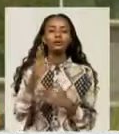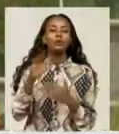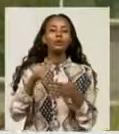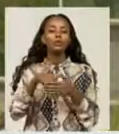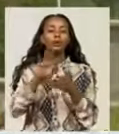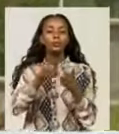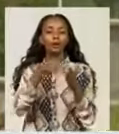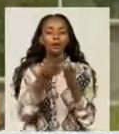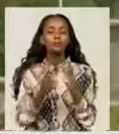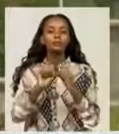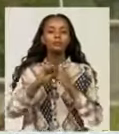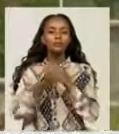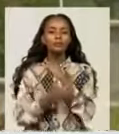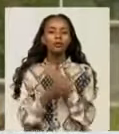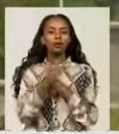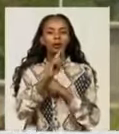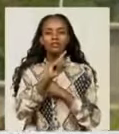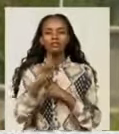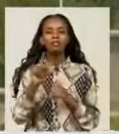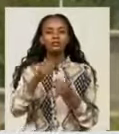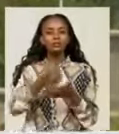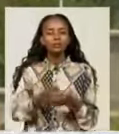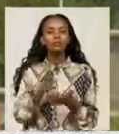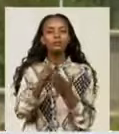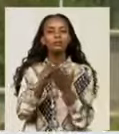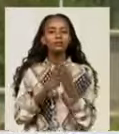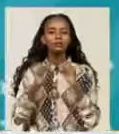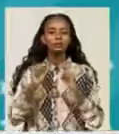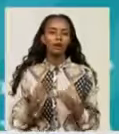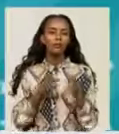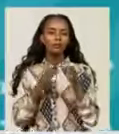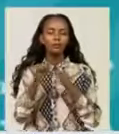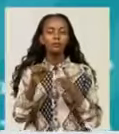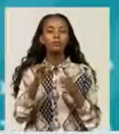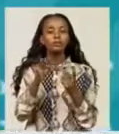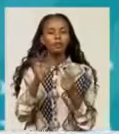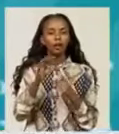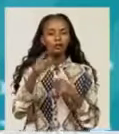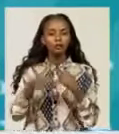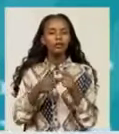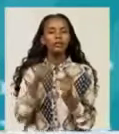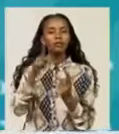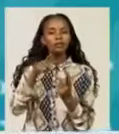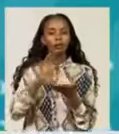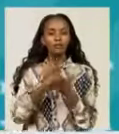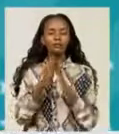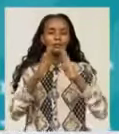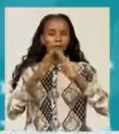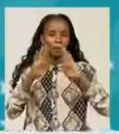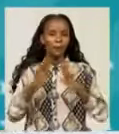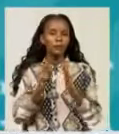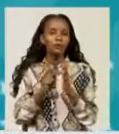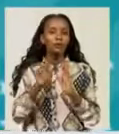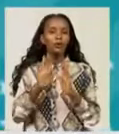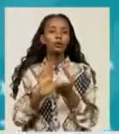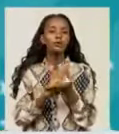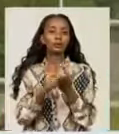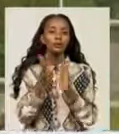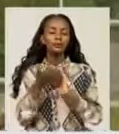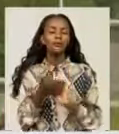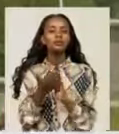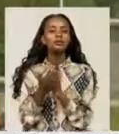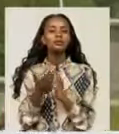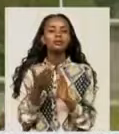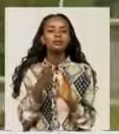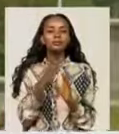ግብር መሰረት ቀርበው ያለ አንዳች ተጽዕኖ መመዝገብ መቻላቸውን አስረድተዋል። የምርጫ ሂደቱም የተሳካ እንዲሆን እና ሰላማዊና ዲሞክራሲያዊ ሆኖ እንዲጠናቀቅ